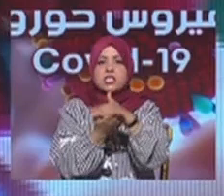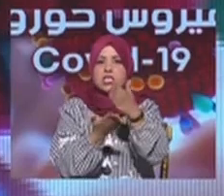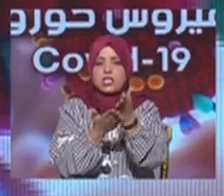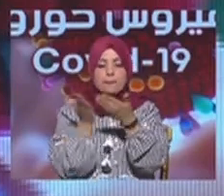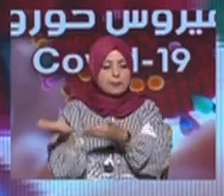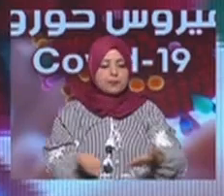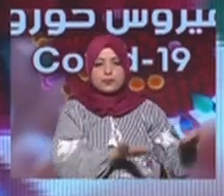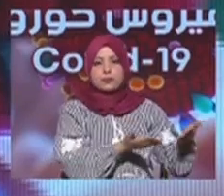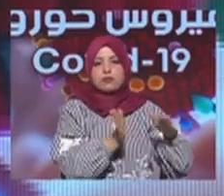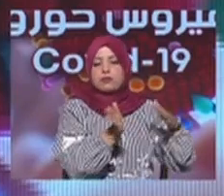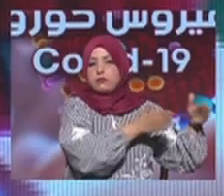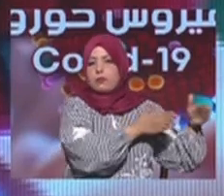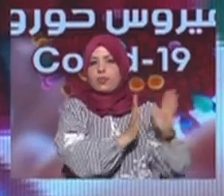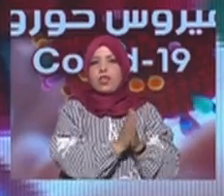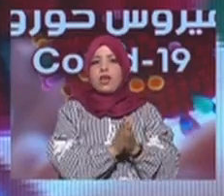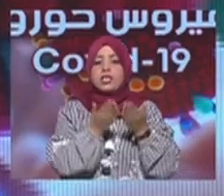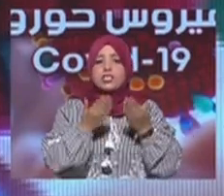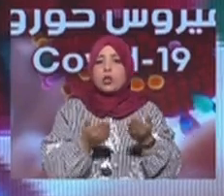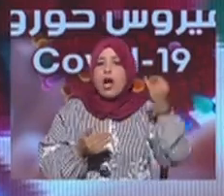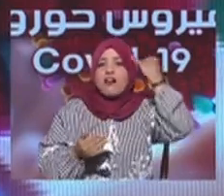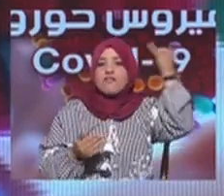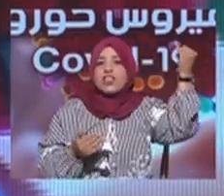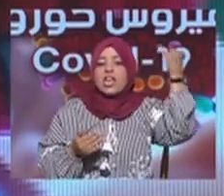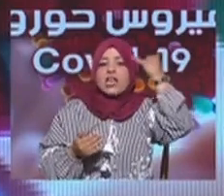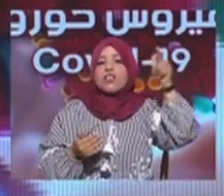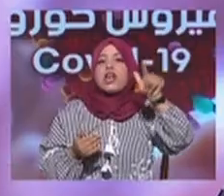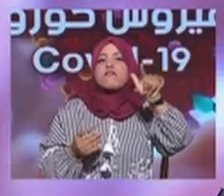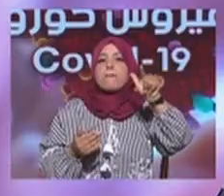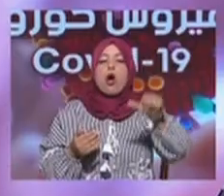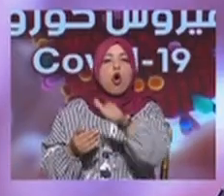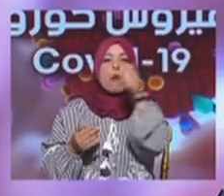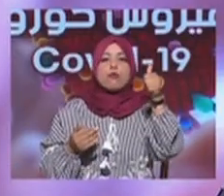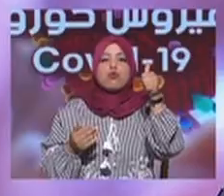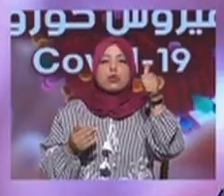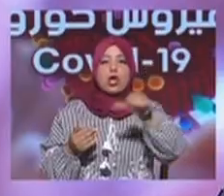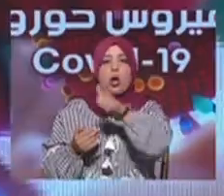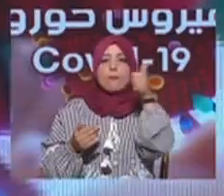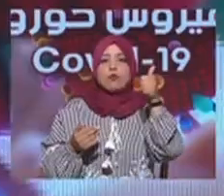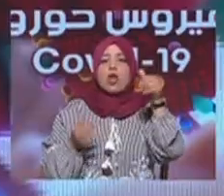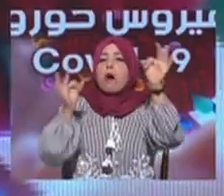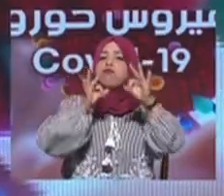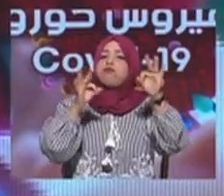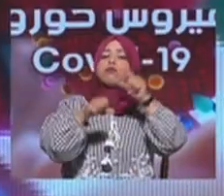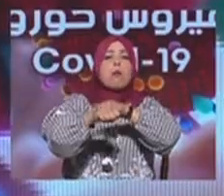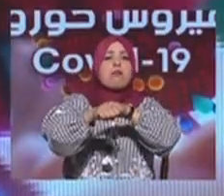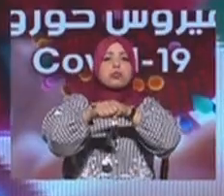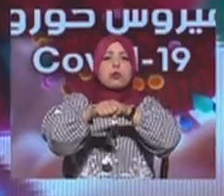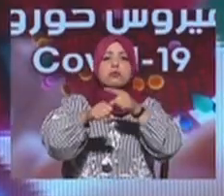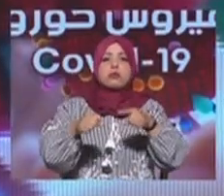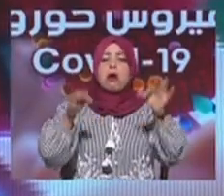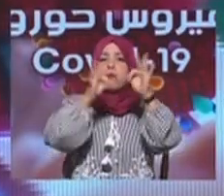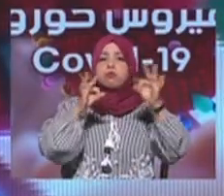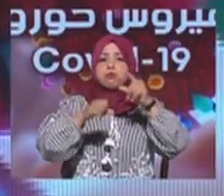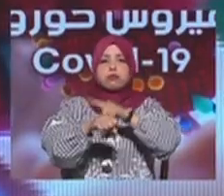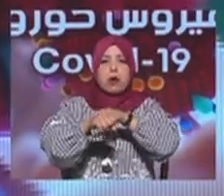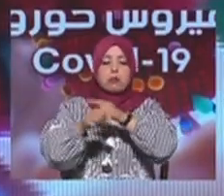السيكونساج في مخنا باش نعملوه من الاول، اما ما عندناش وقت بويسكو